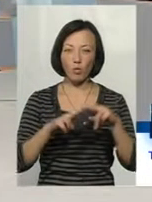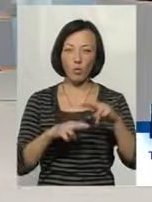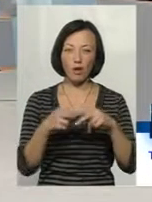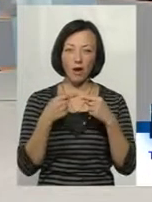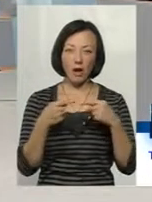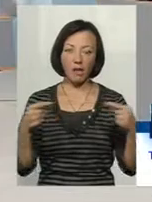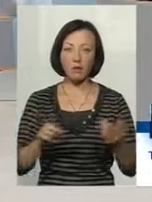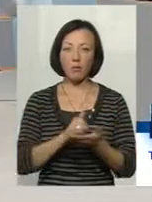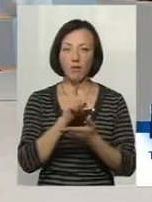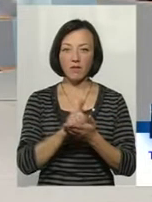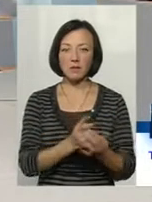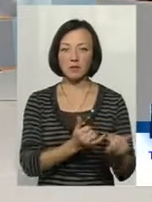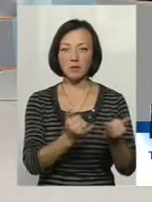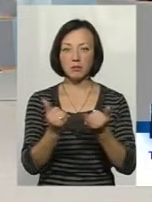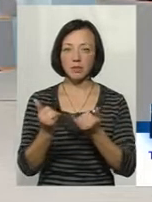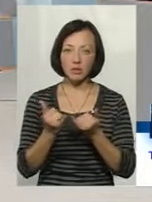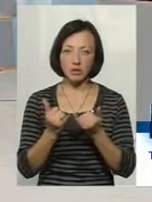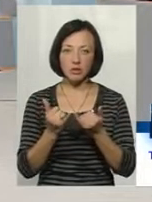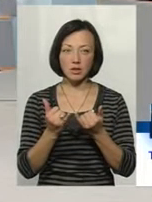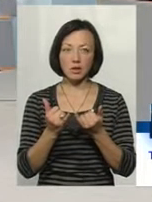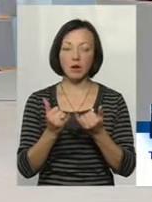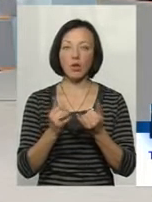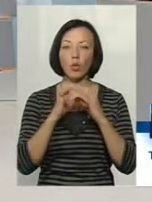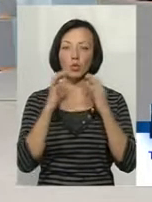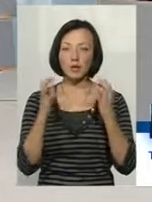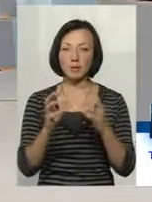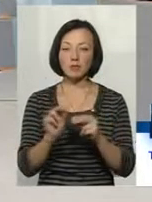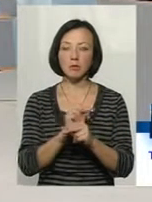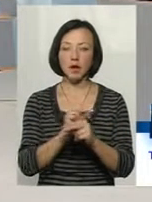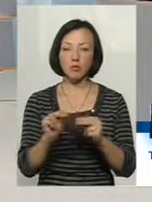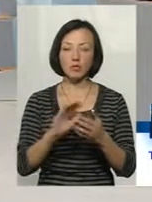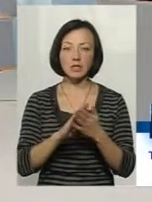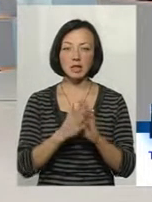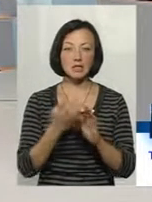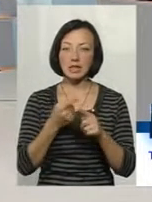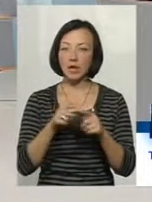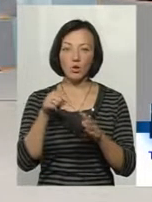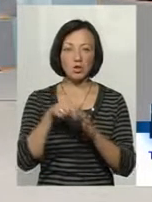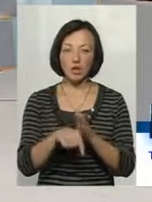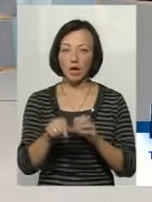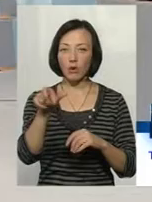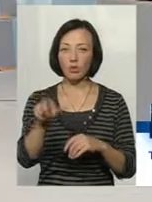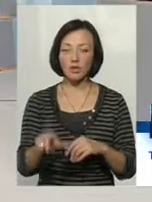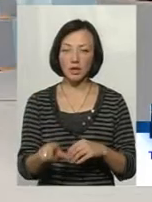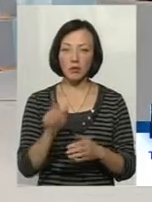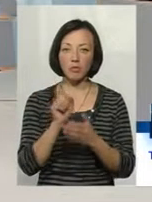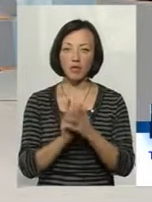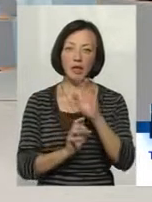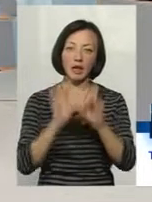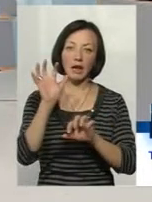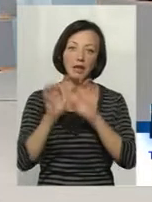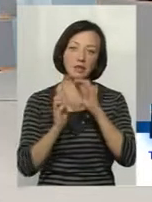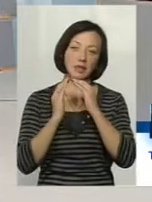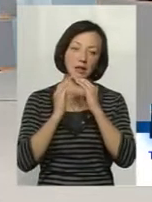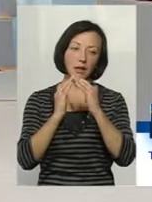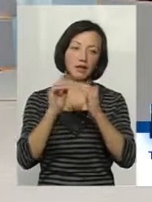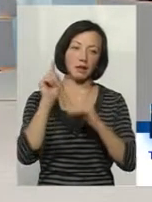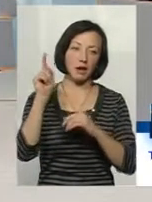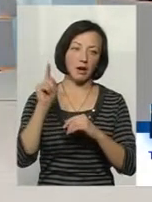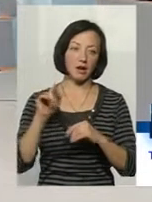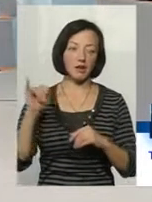і повинен забезпечувати їх утримання в справному стані. Це зовсім не означає, що людина повинна лізти на дах.